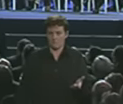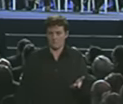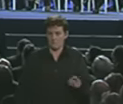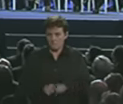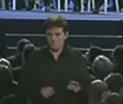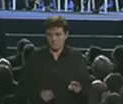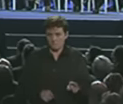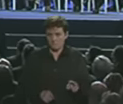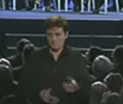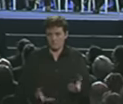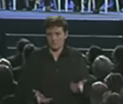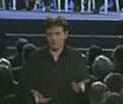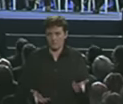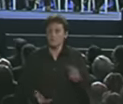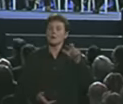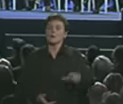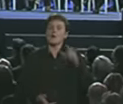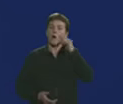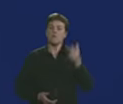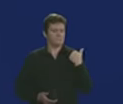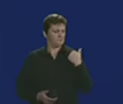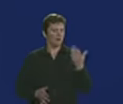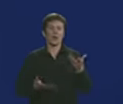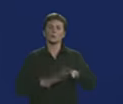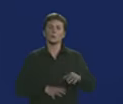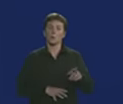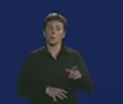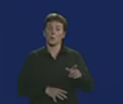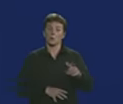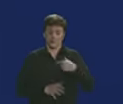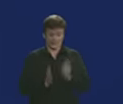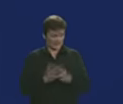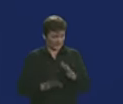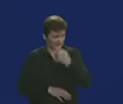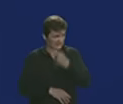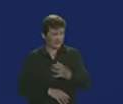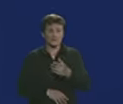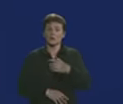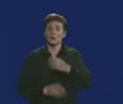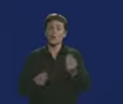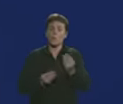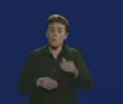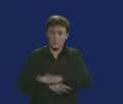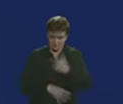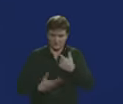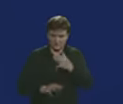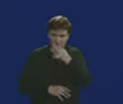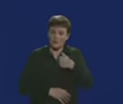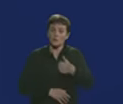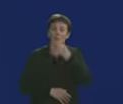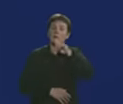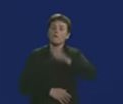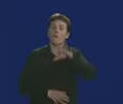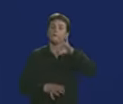le moratoire. Voilà que cet homme, dans une réunion dont j'ai donné la date, dont j'ai donné le lieu, a appelé à voter